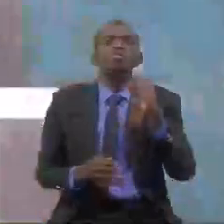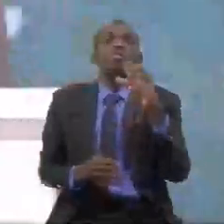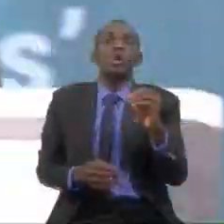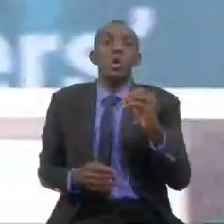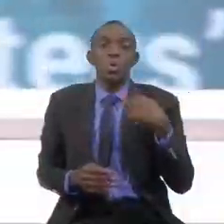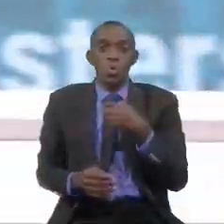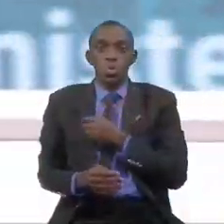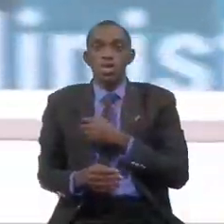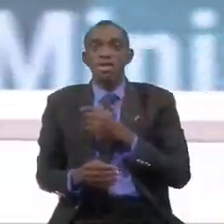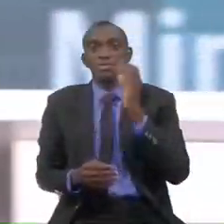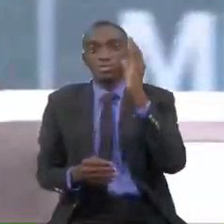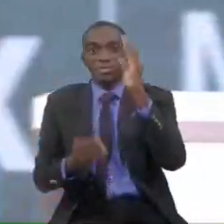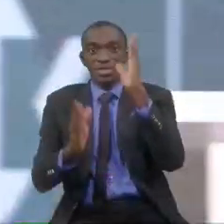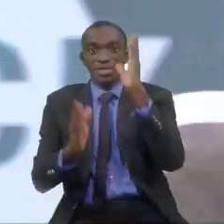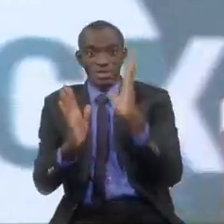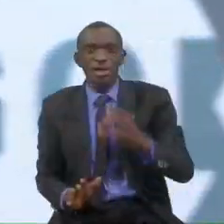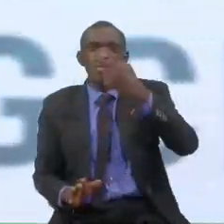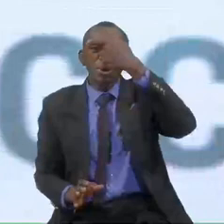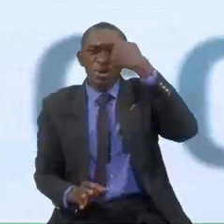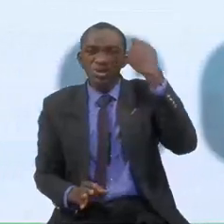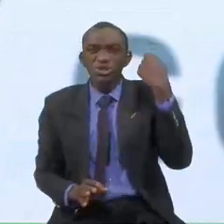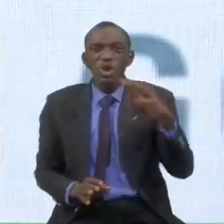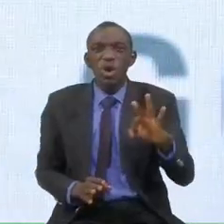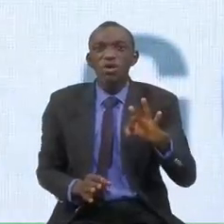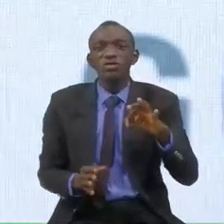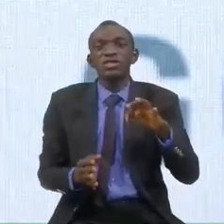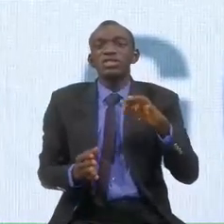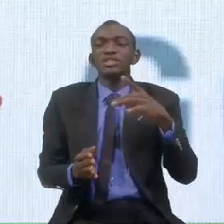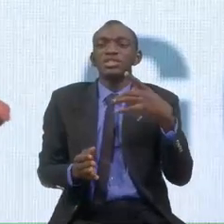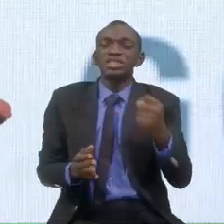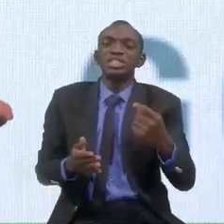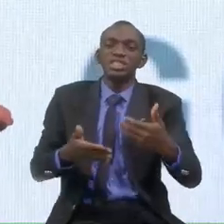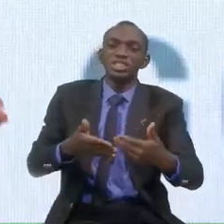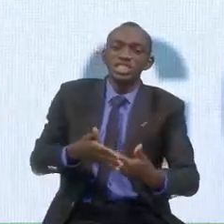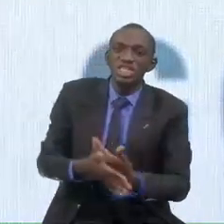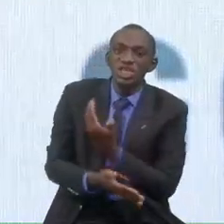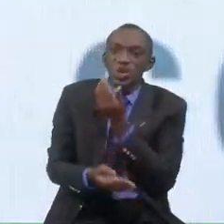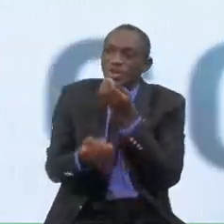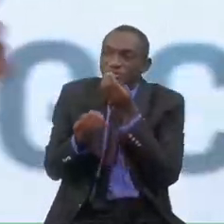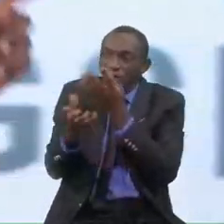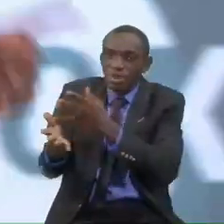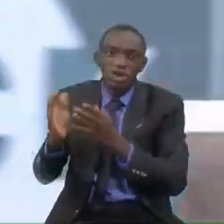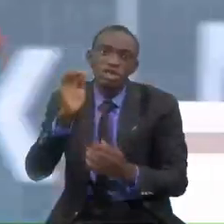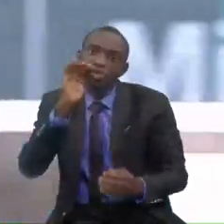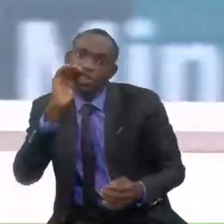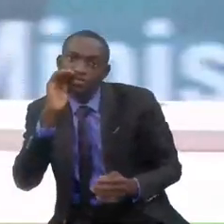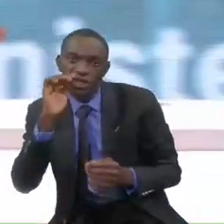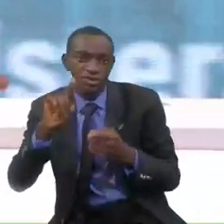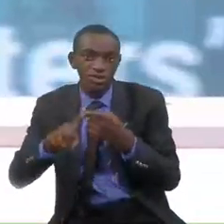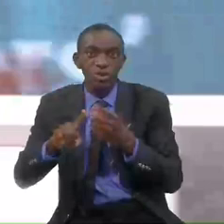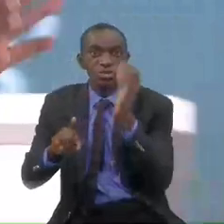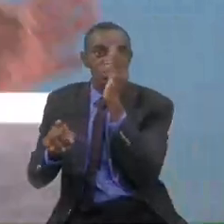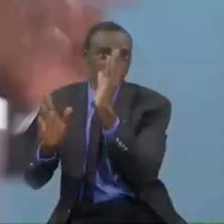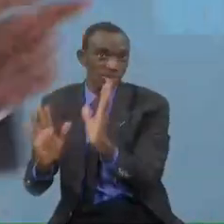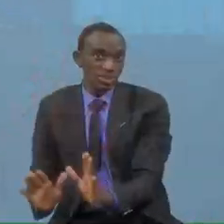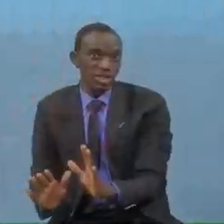Donc, nous prédicateurs, à cause des nouvelles qu'on apprend, à cause de l'information qui nous parvient,